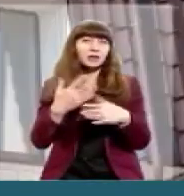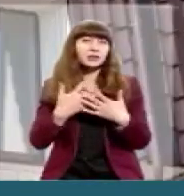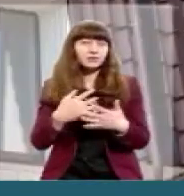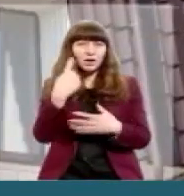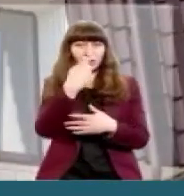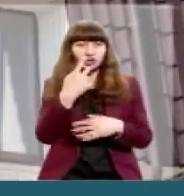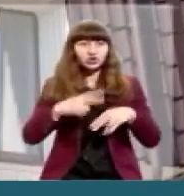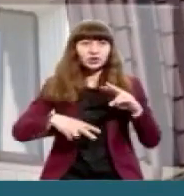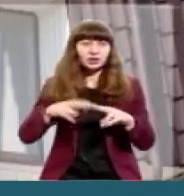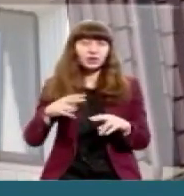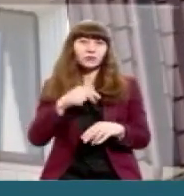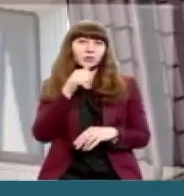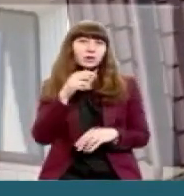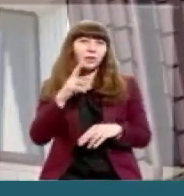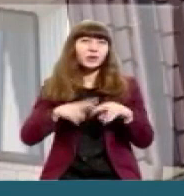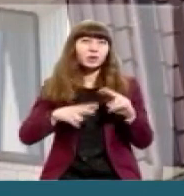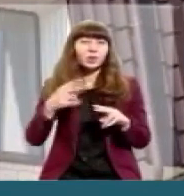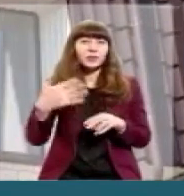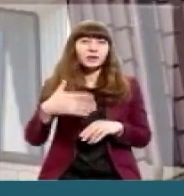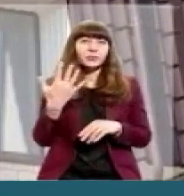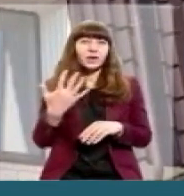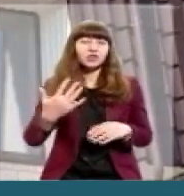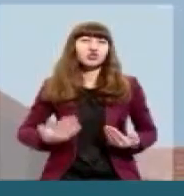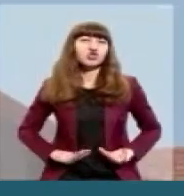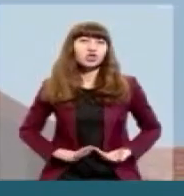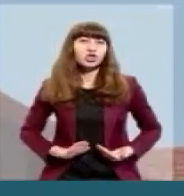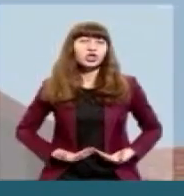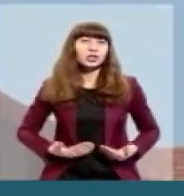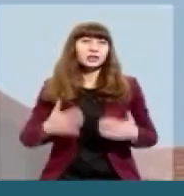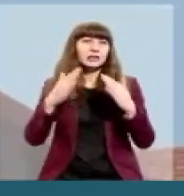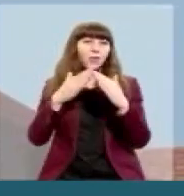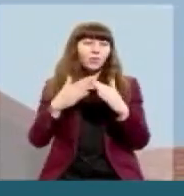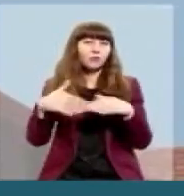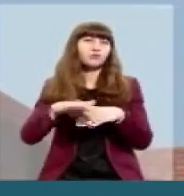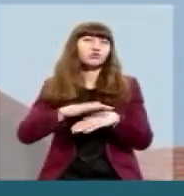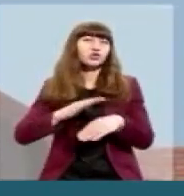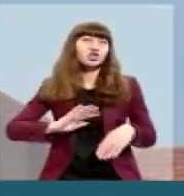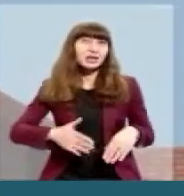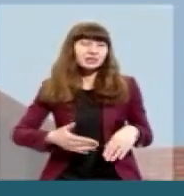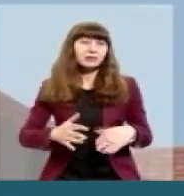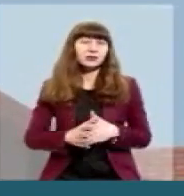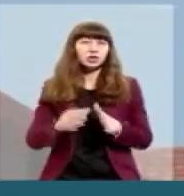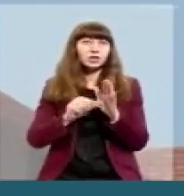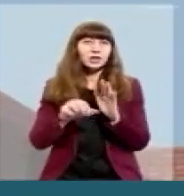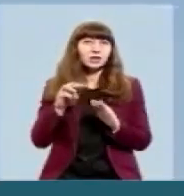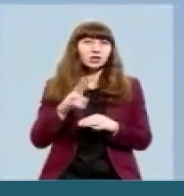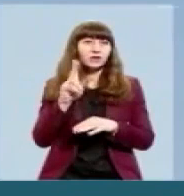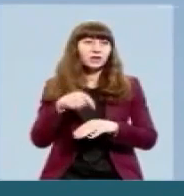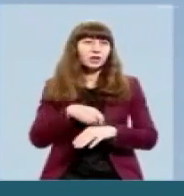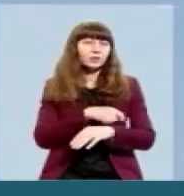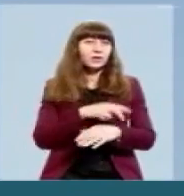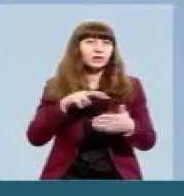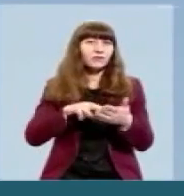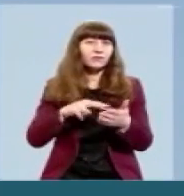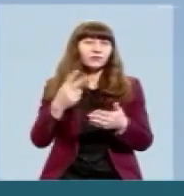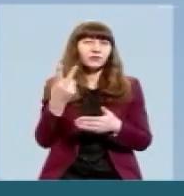застройка. В этом году в Кустанае будет построено 55 частных жилых домов. Их общая площадь превышает 60 тысяч квадратных метров. Дома